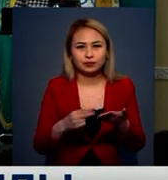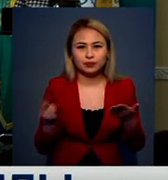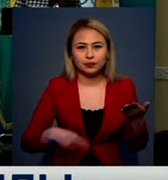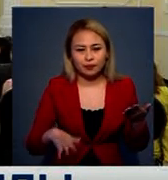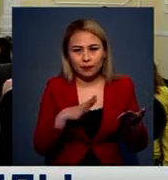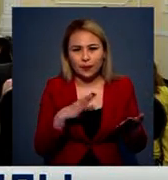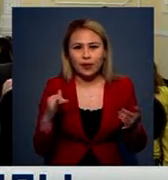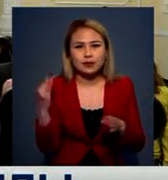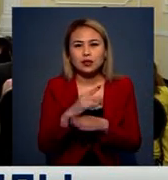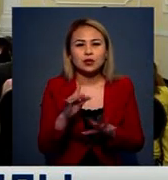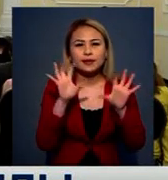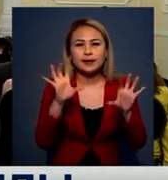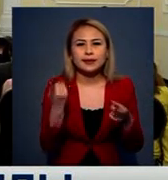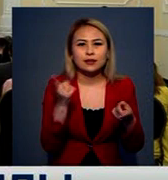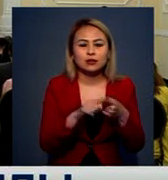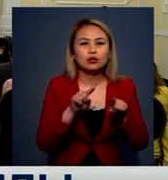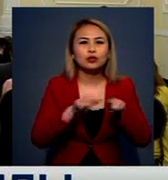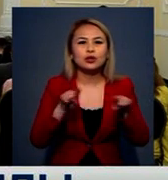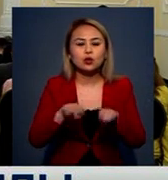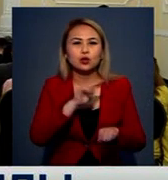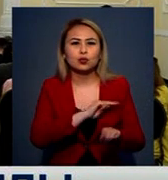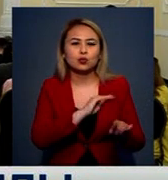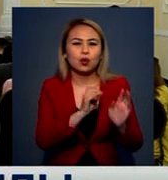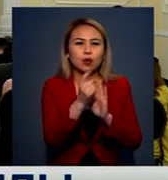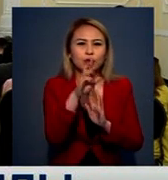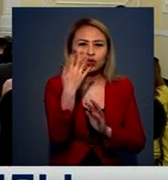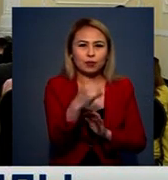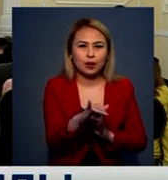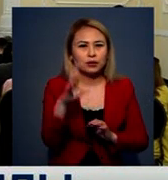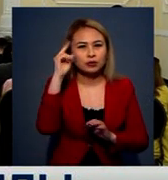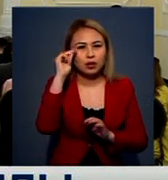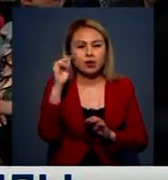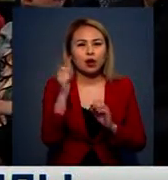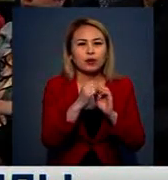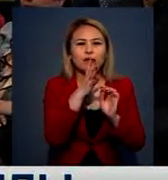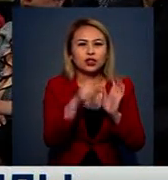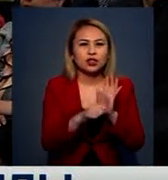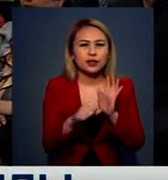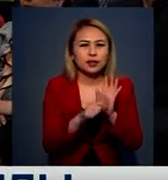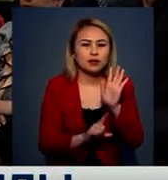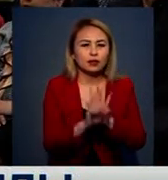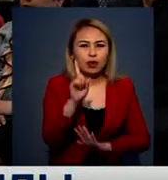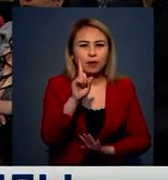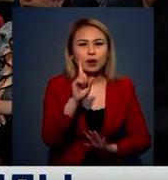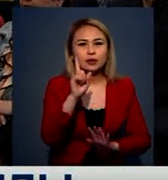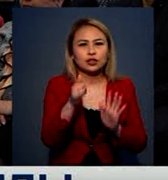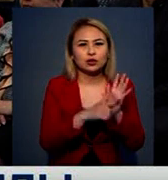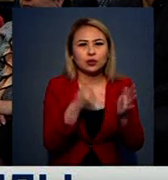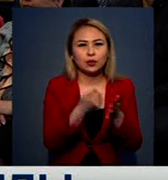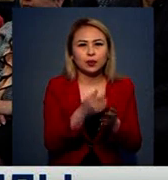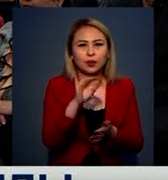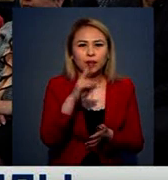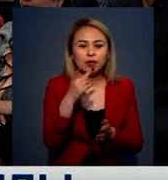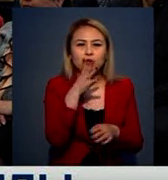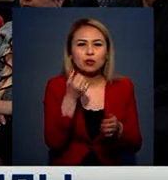жиналған. Естеріңізге сала кетсек, заңға сәйкес үгіт насихат жұмыстары 11 мамыр күні сағат 18:00-ден кейін басталып, 7